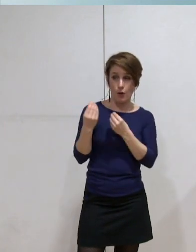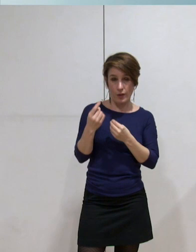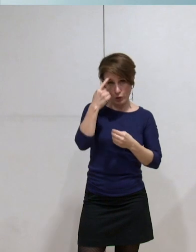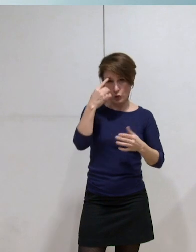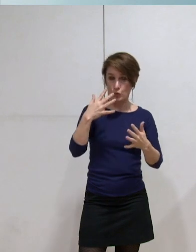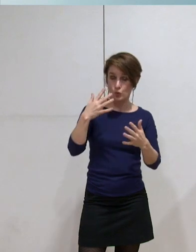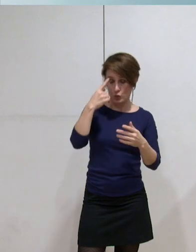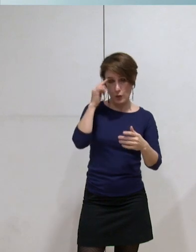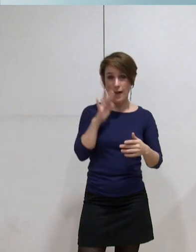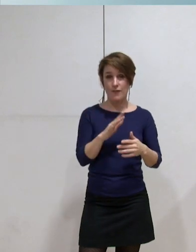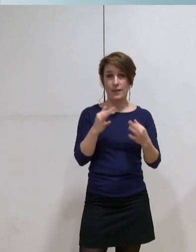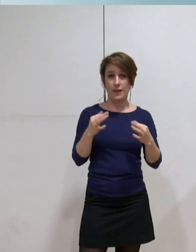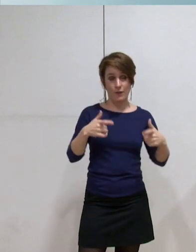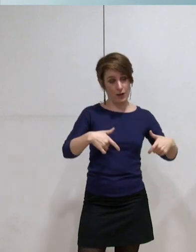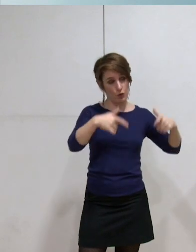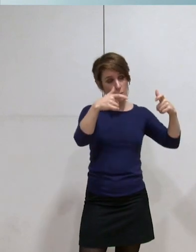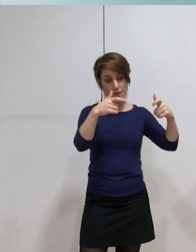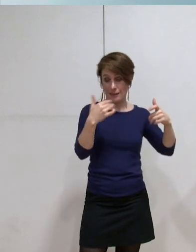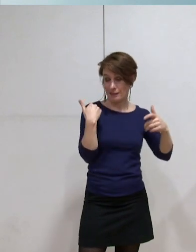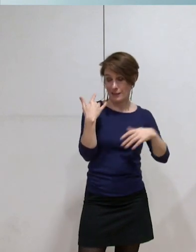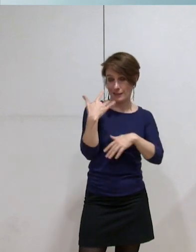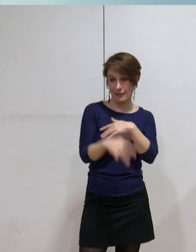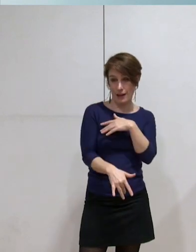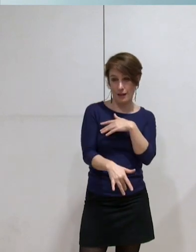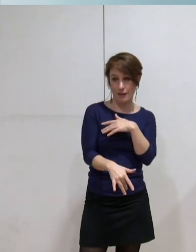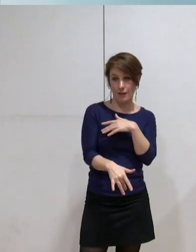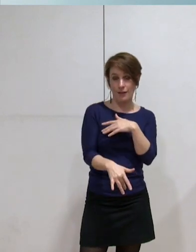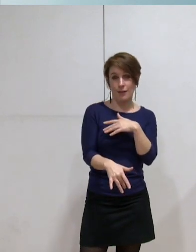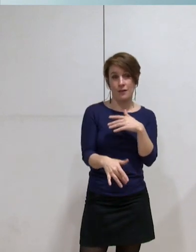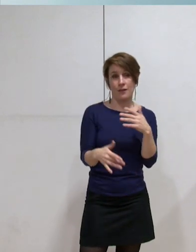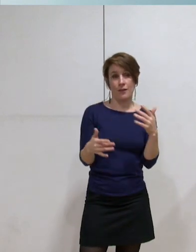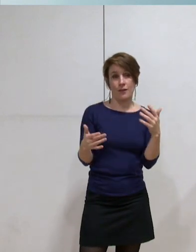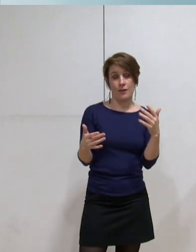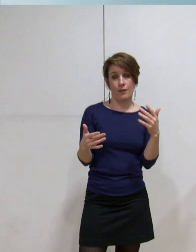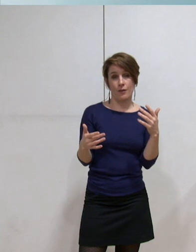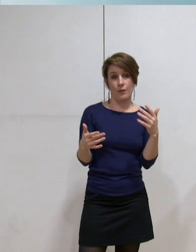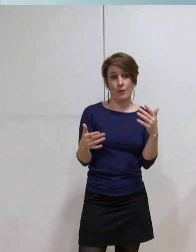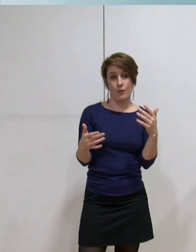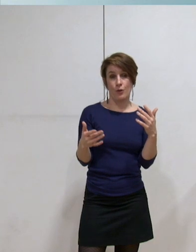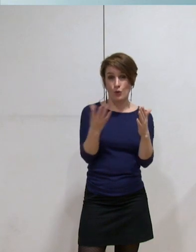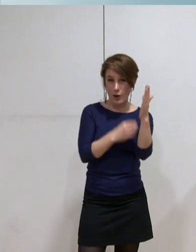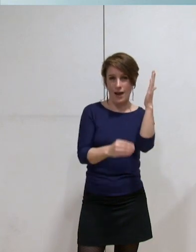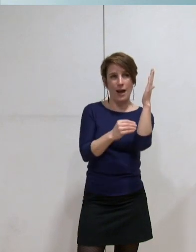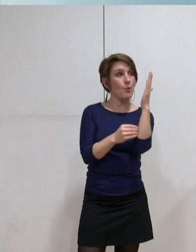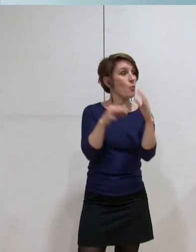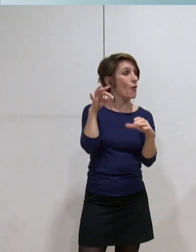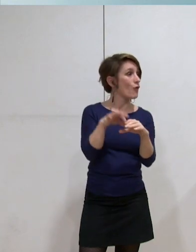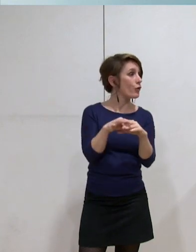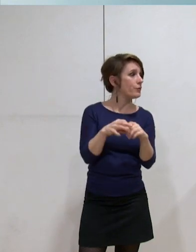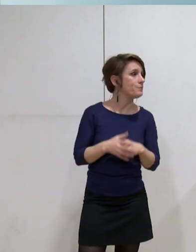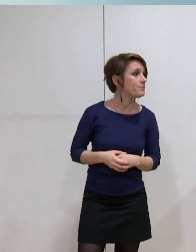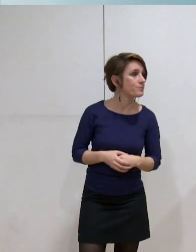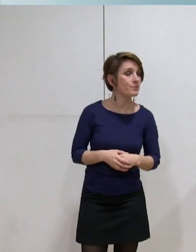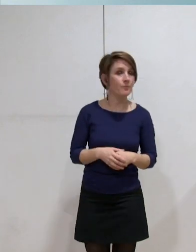tardive euh et par rapport au débat de la commission je mets l'amendement au voie